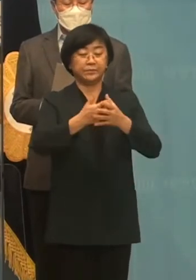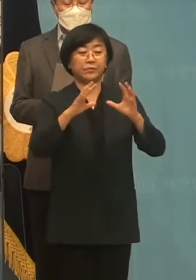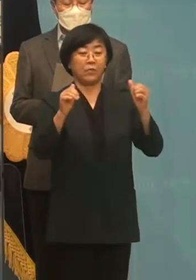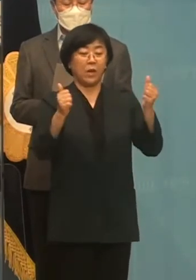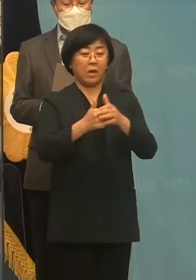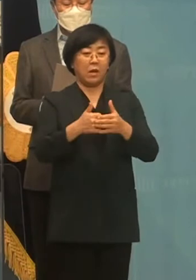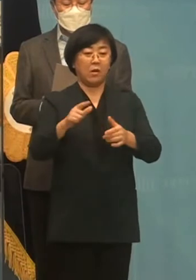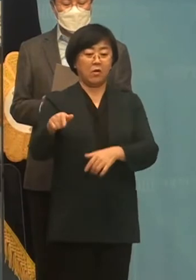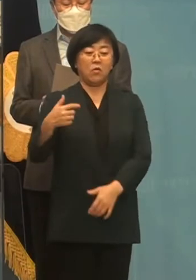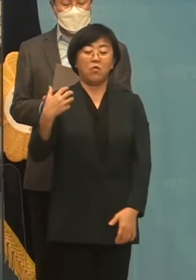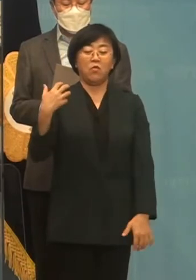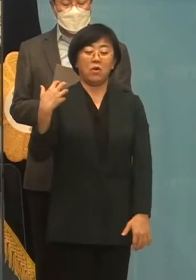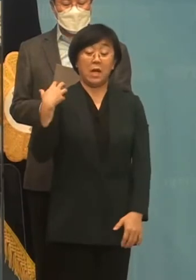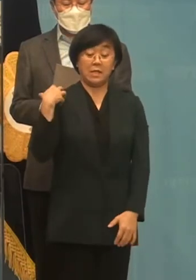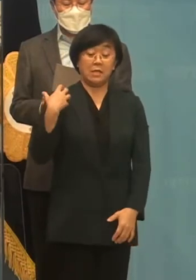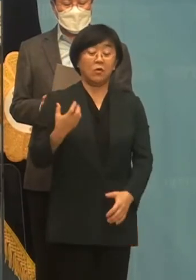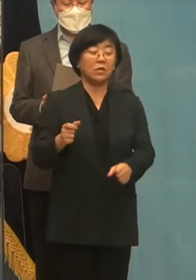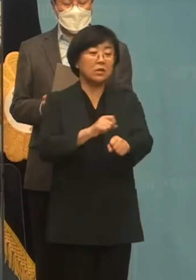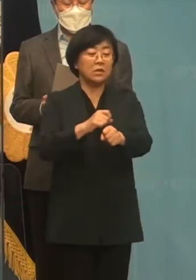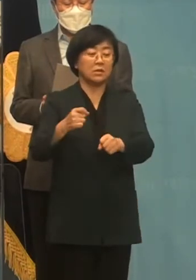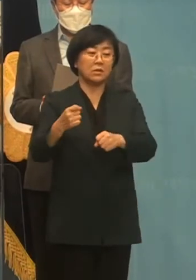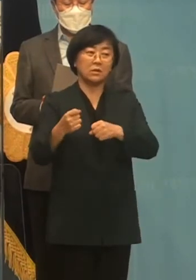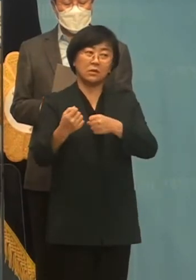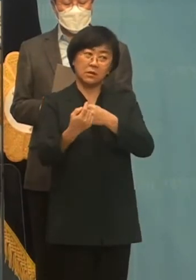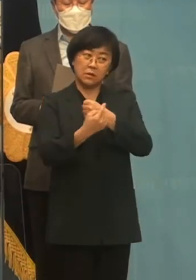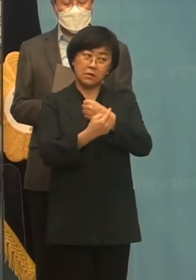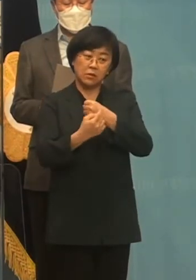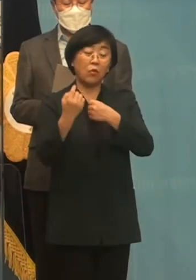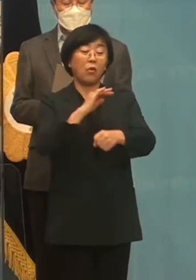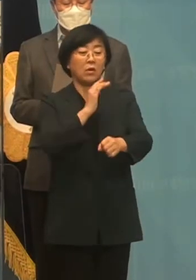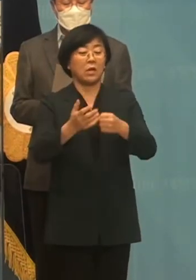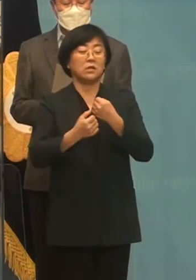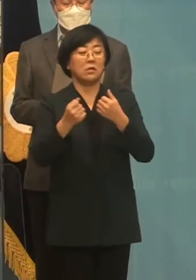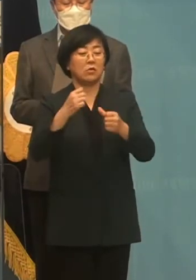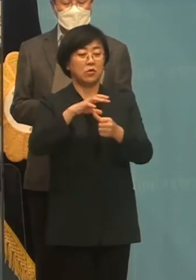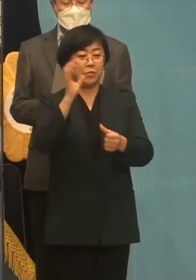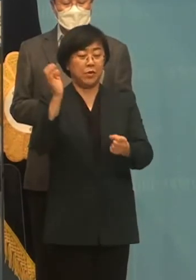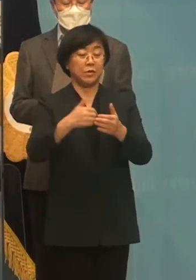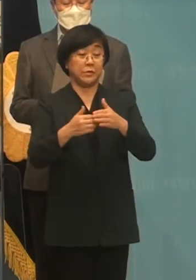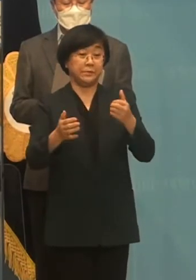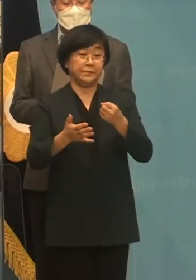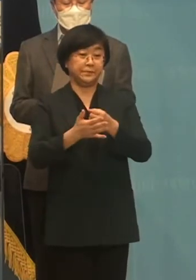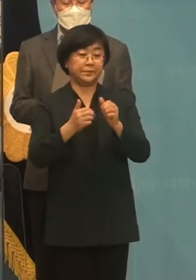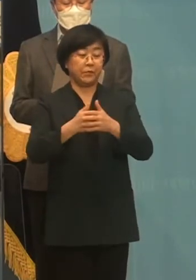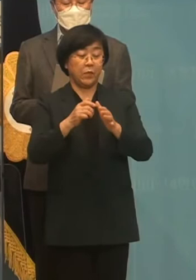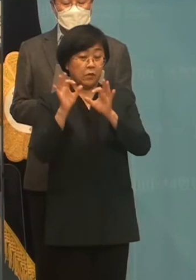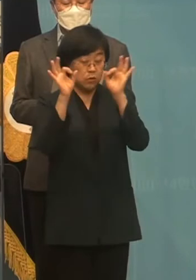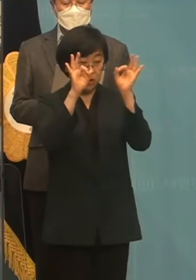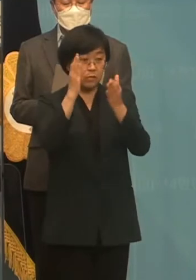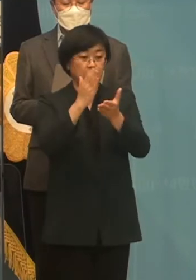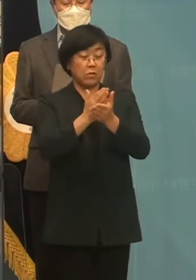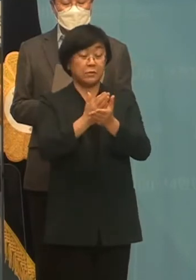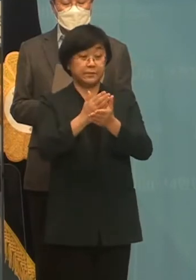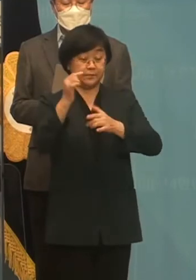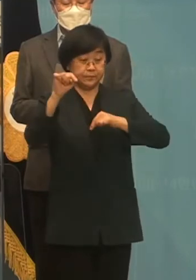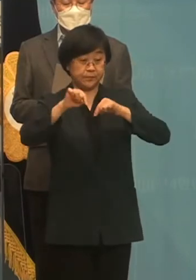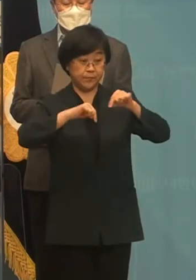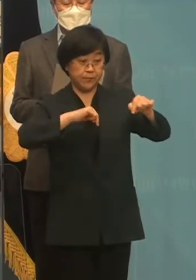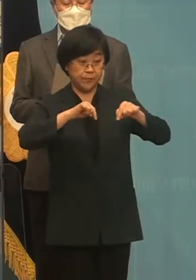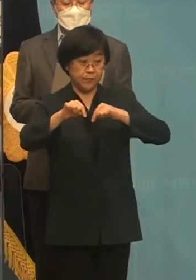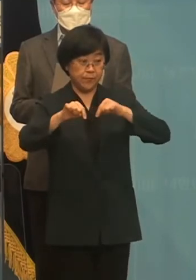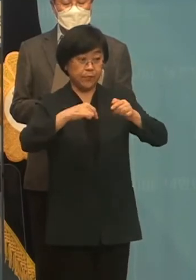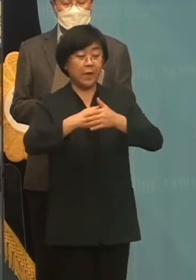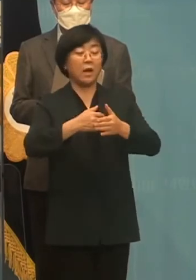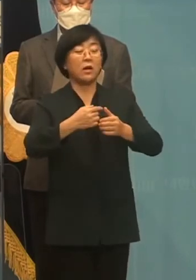국회의원 면책특권을 제한해야 합니다. 면책특권은 권력의 눈치를 보지 말고 정치를 소신있게 하라고 국민이